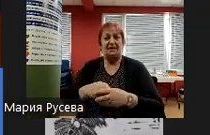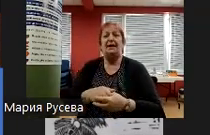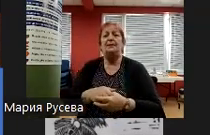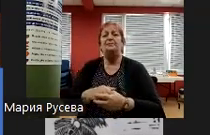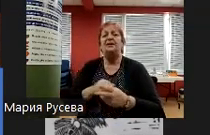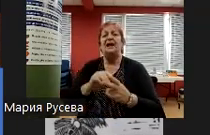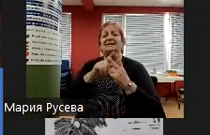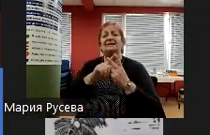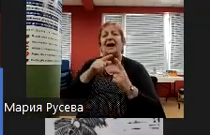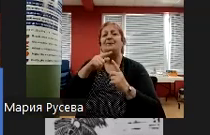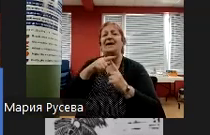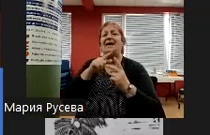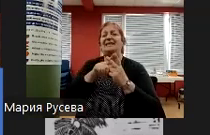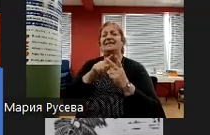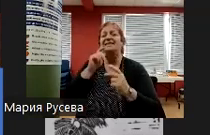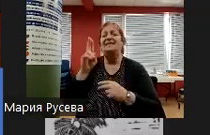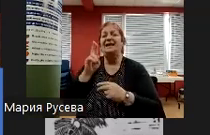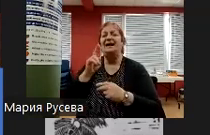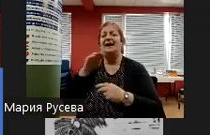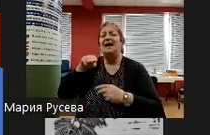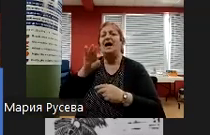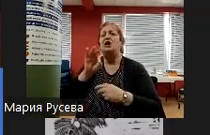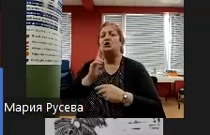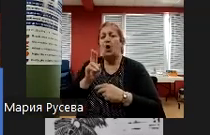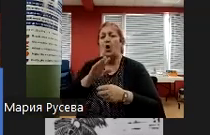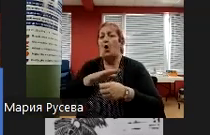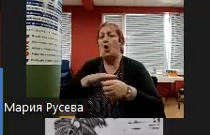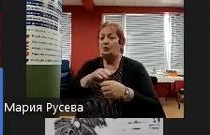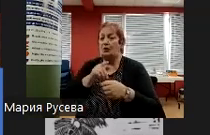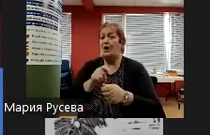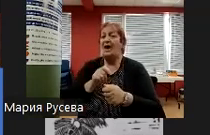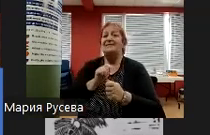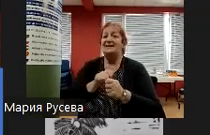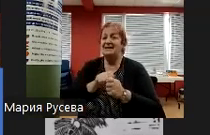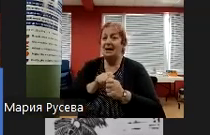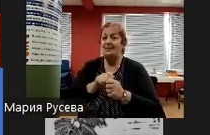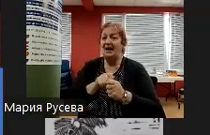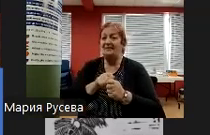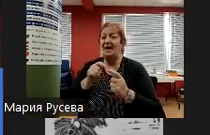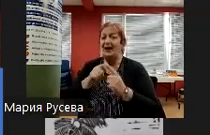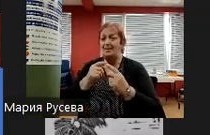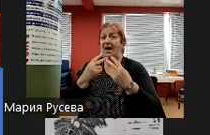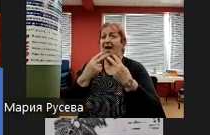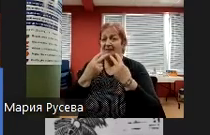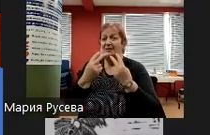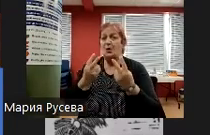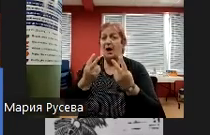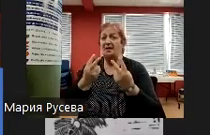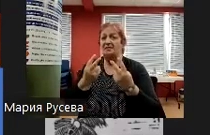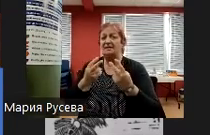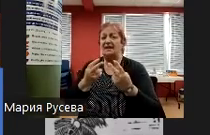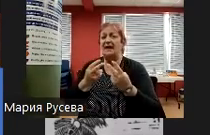и TikTok. Но основното е да се направи даже към визуалните